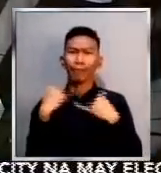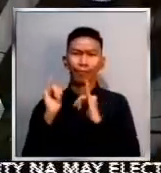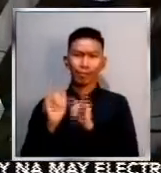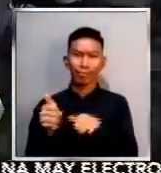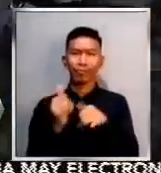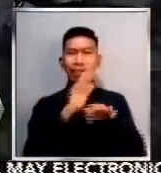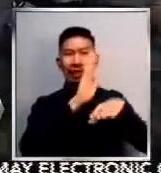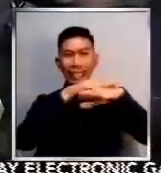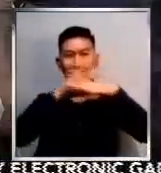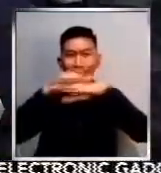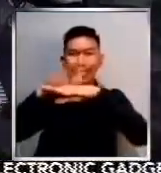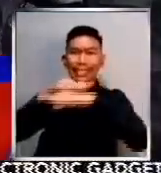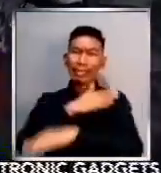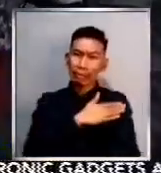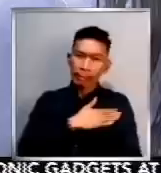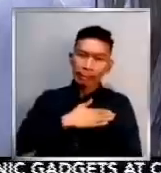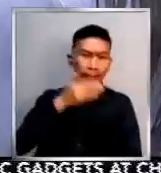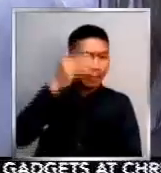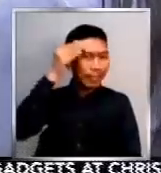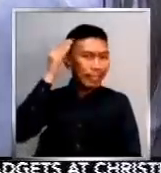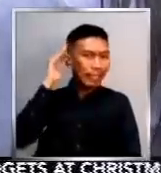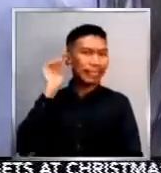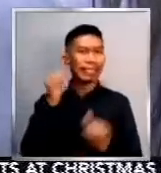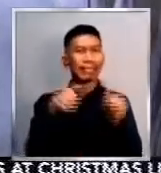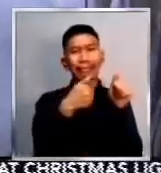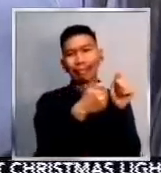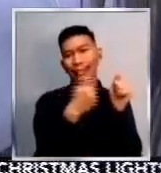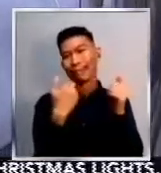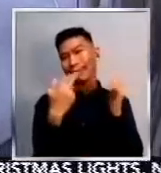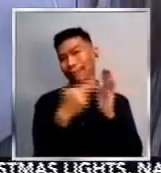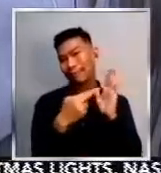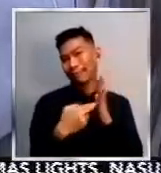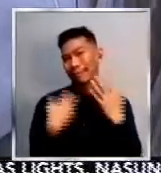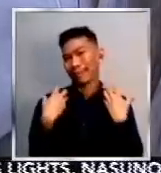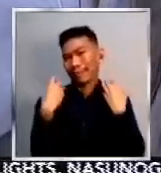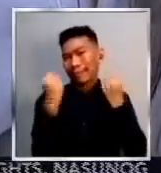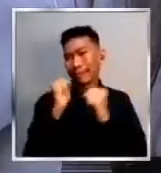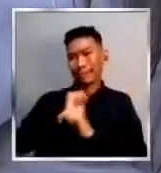protocols para iwas COVID. Von Aquino, Nakatutok, 24 Oras.